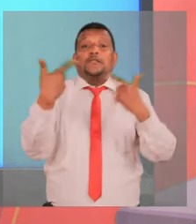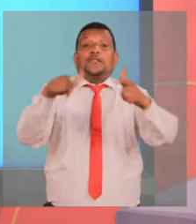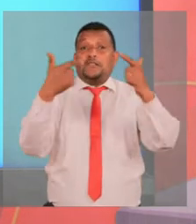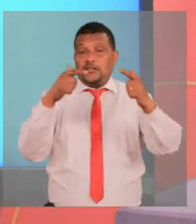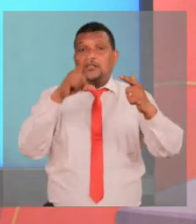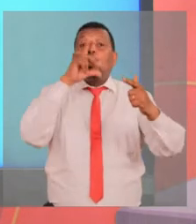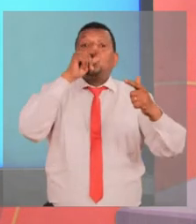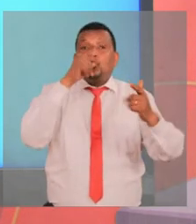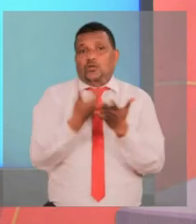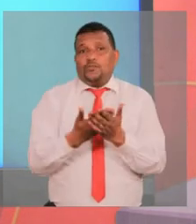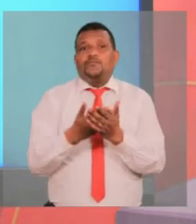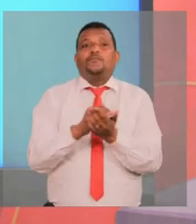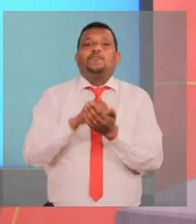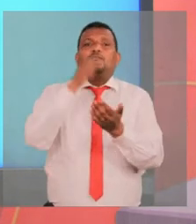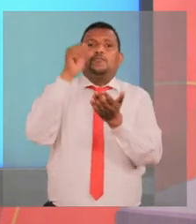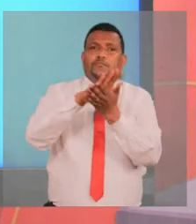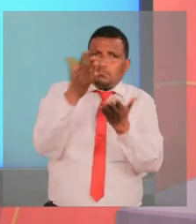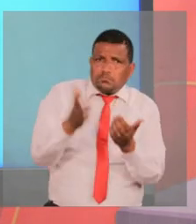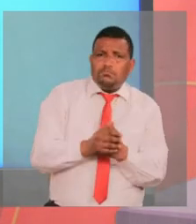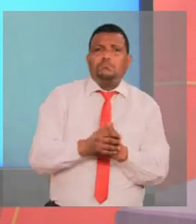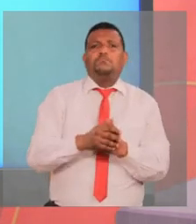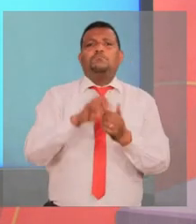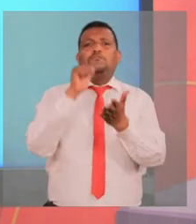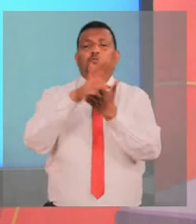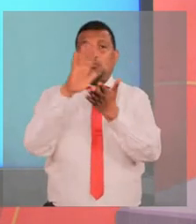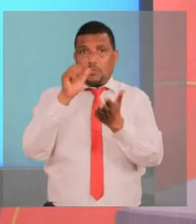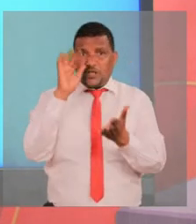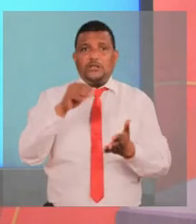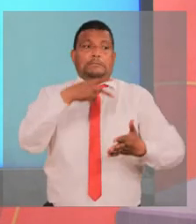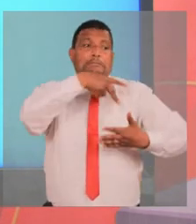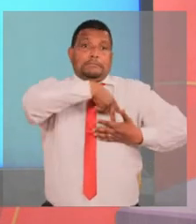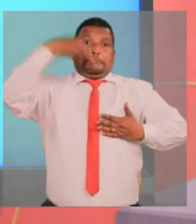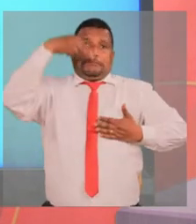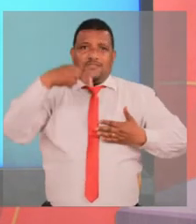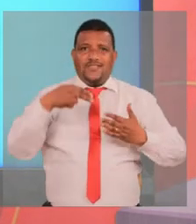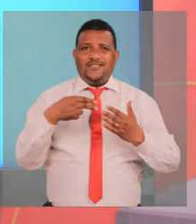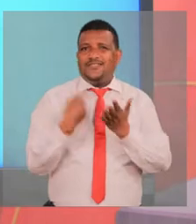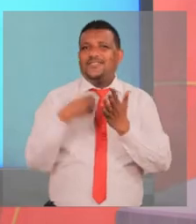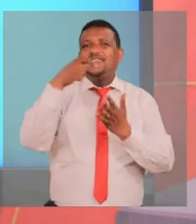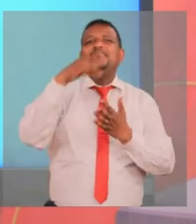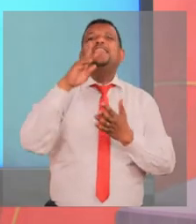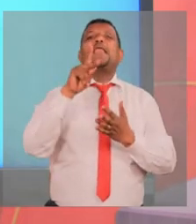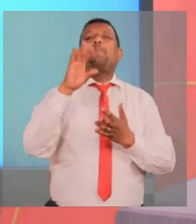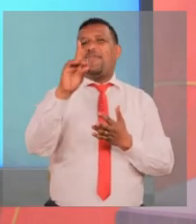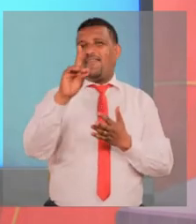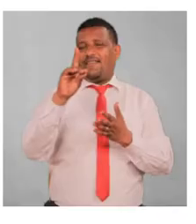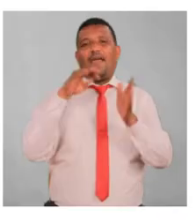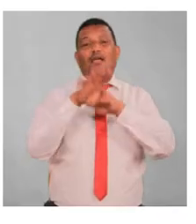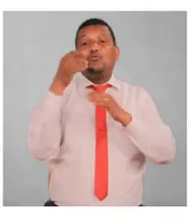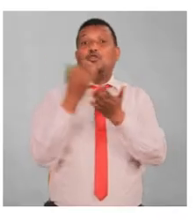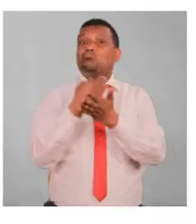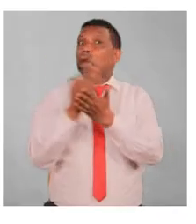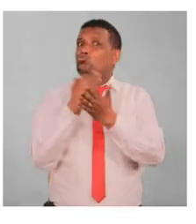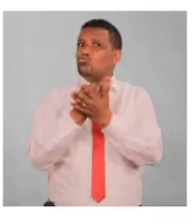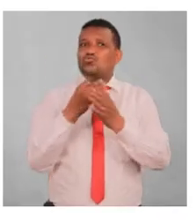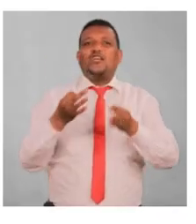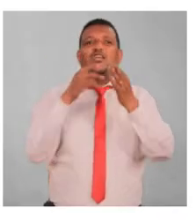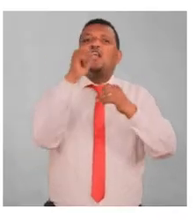कम्स फ्रॉम स्माइलिंग पेंटिंग फॉर किड्स और नैतिक विडियो चैनल को